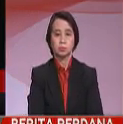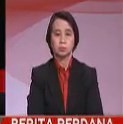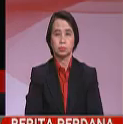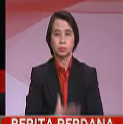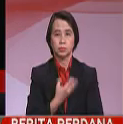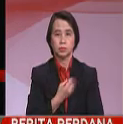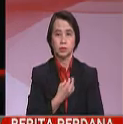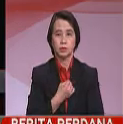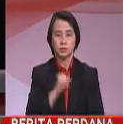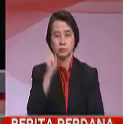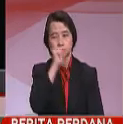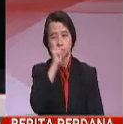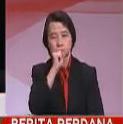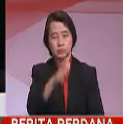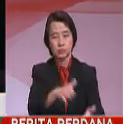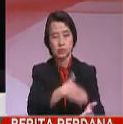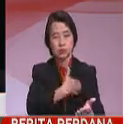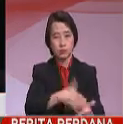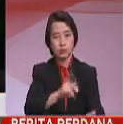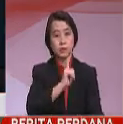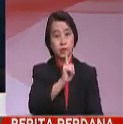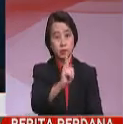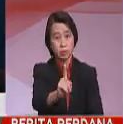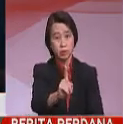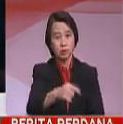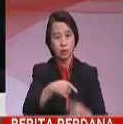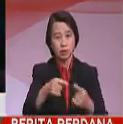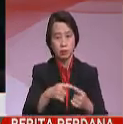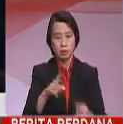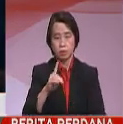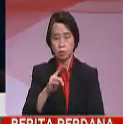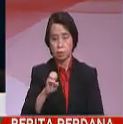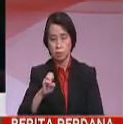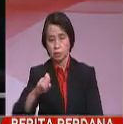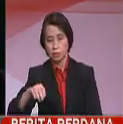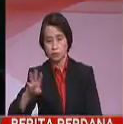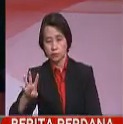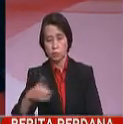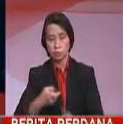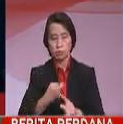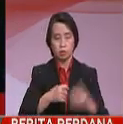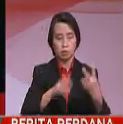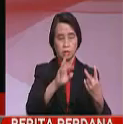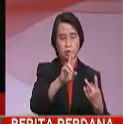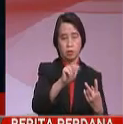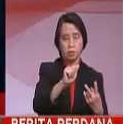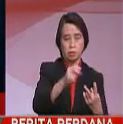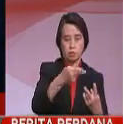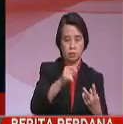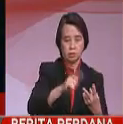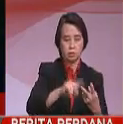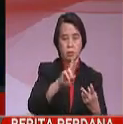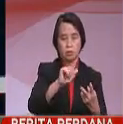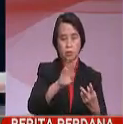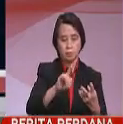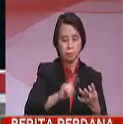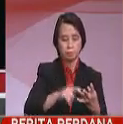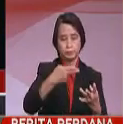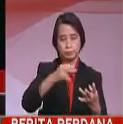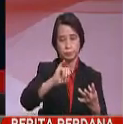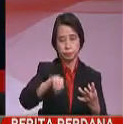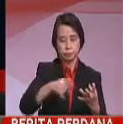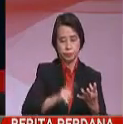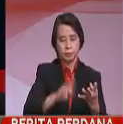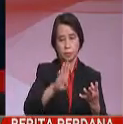Debaran Anugerah Nasyid Malaysia kian dirasai apabila Big Four kumpulan nasyid terdiri daripada Raihan, Rabani, Hijaz dan